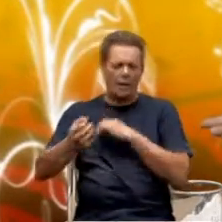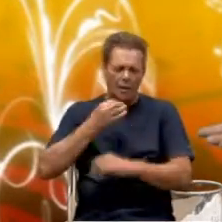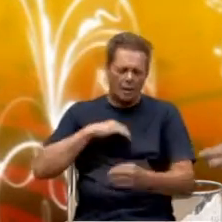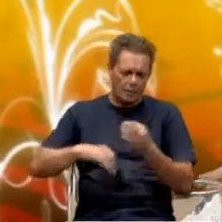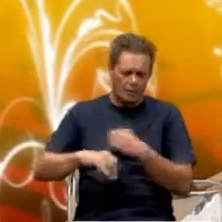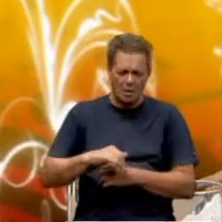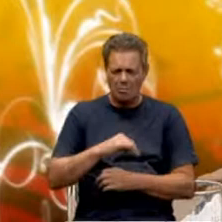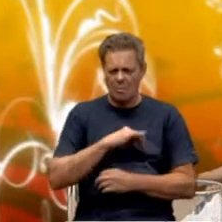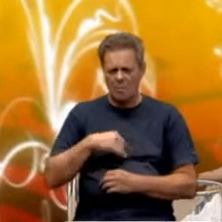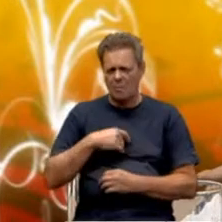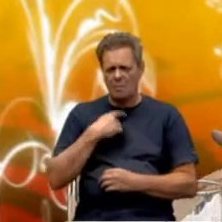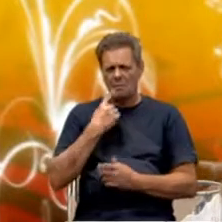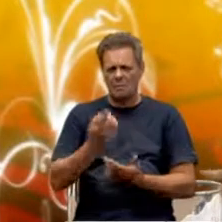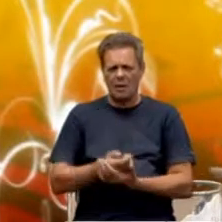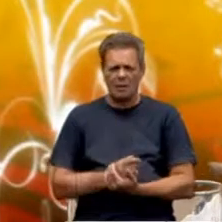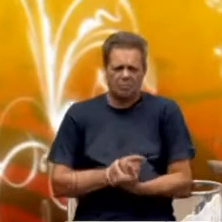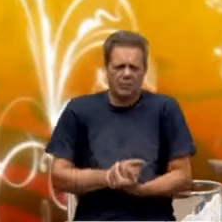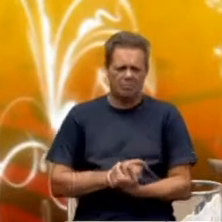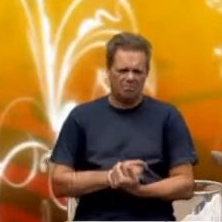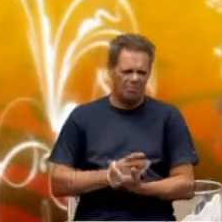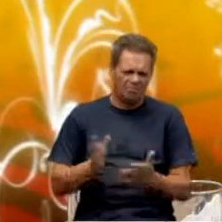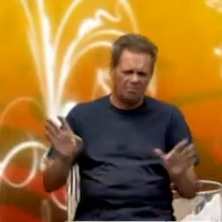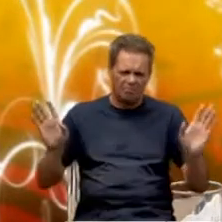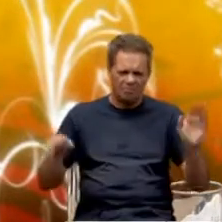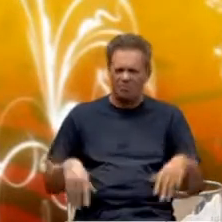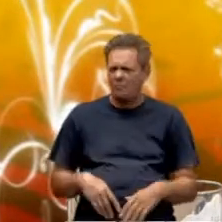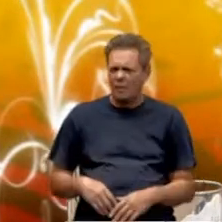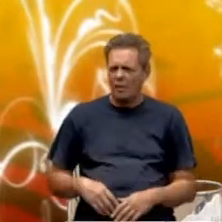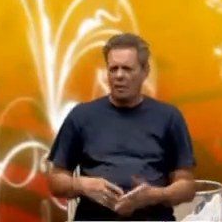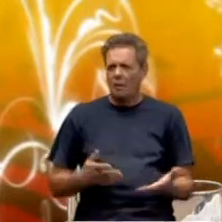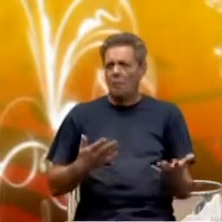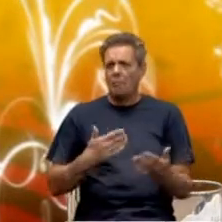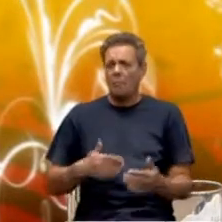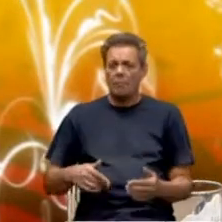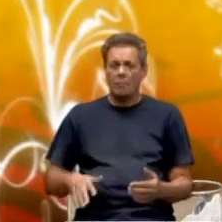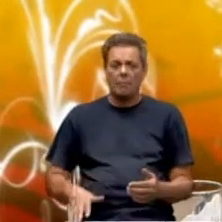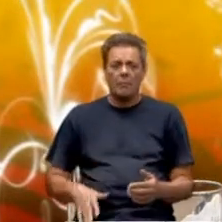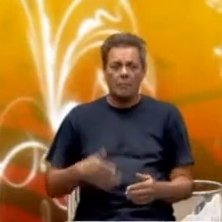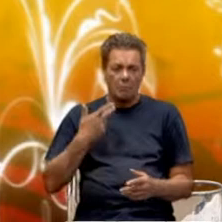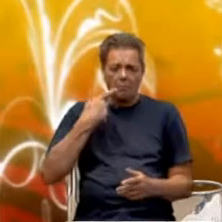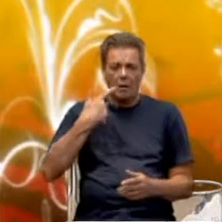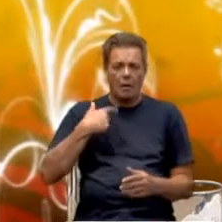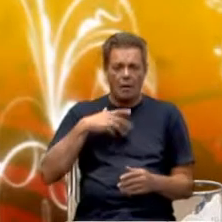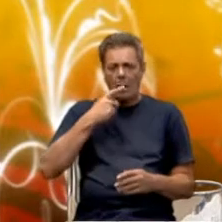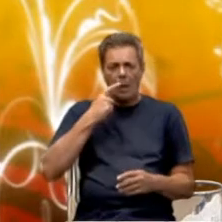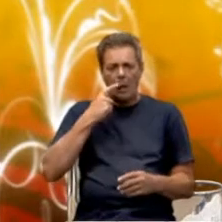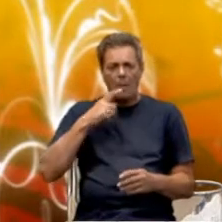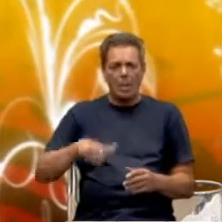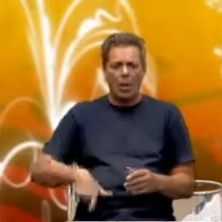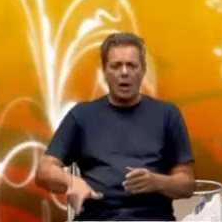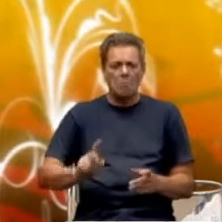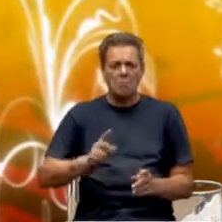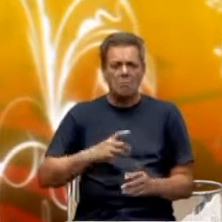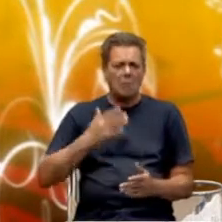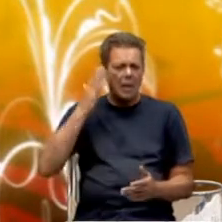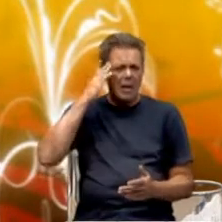sam si rekla, pa čovječe, pa nije noga glava. Pa ja još imam svoj mozak.